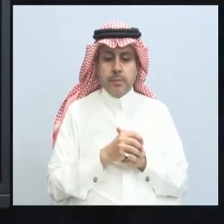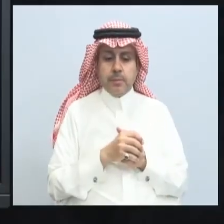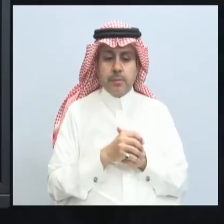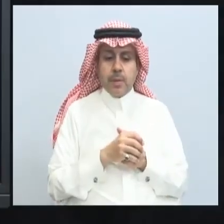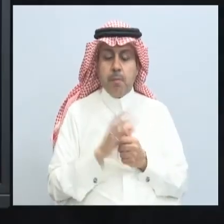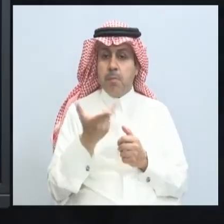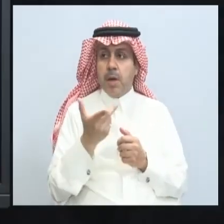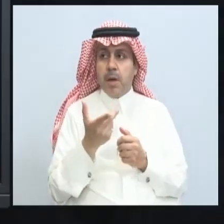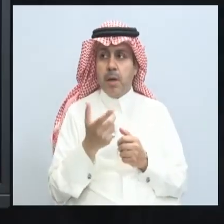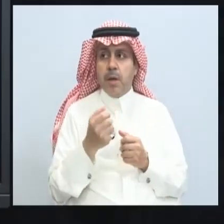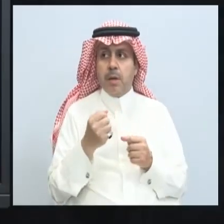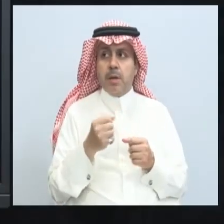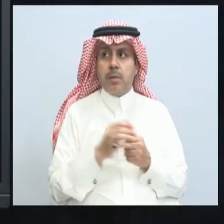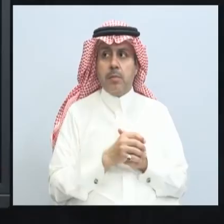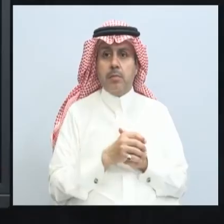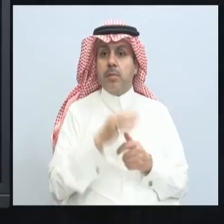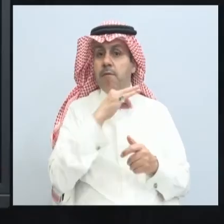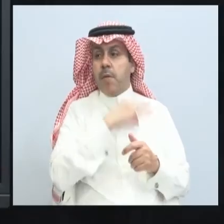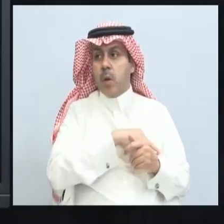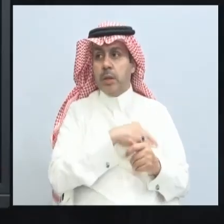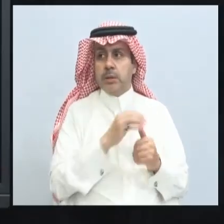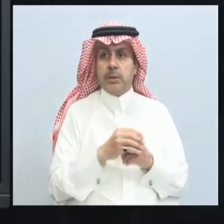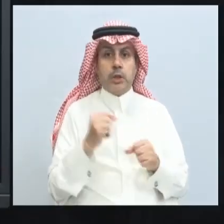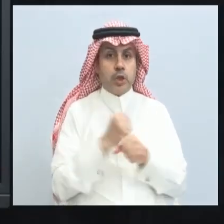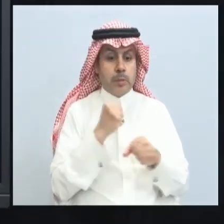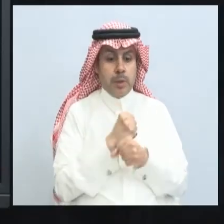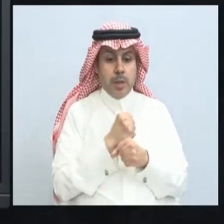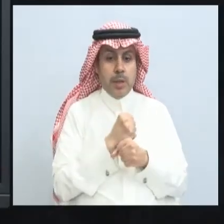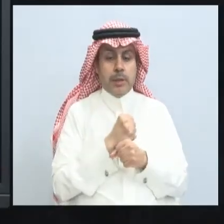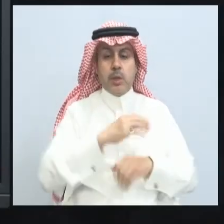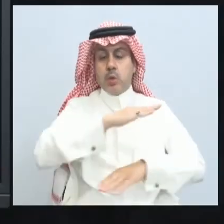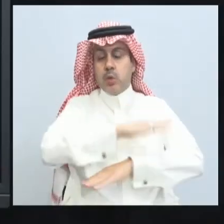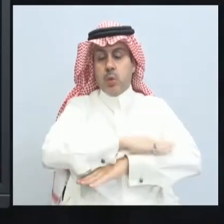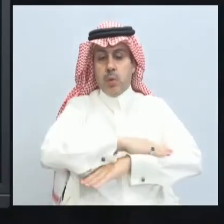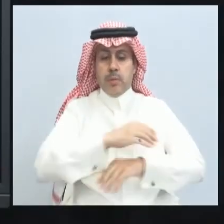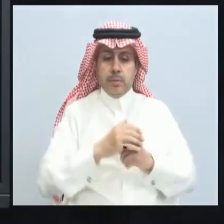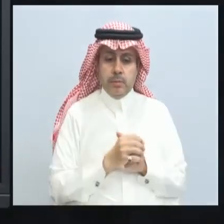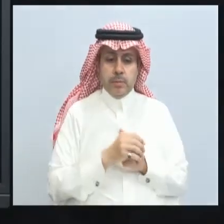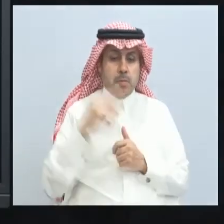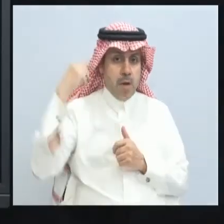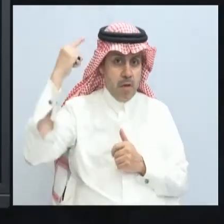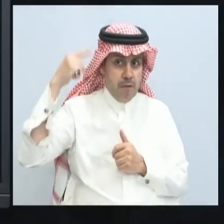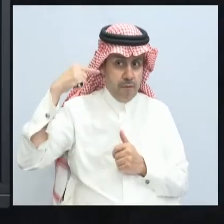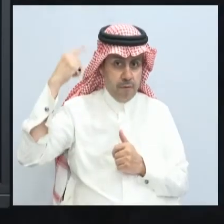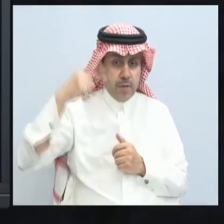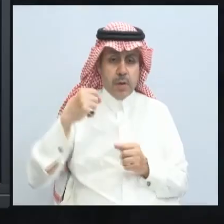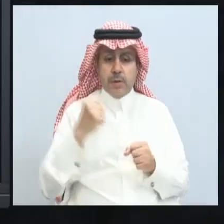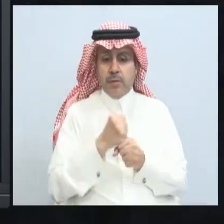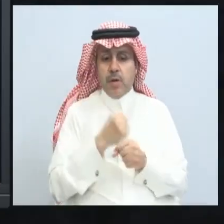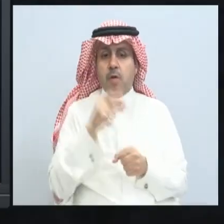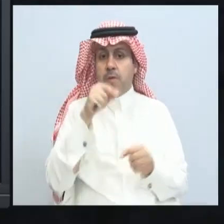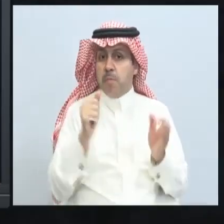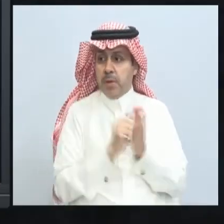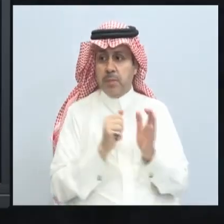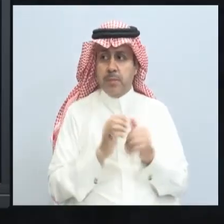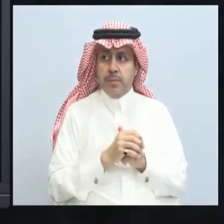الان ماذا نخرج من هذا الحديث لنطبق عمليا في حياتنا ماذا فكرت تريد ان تقيمه في بيتك